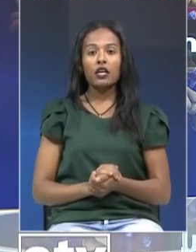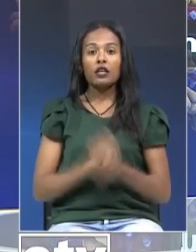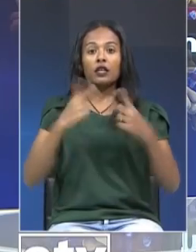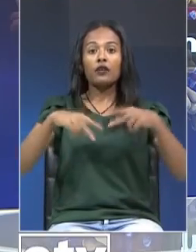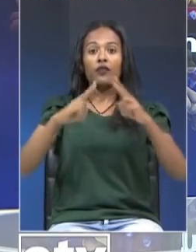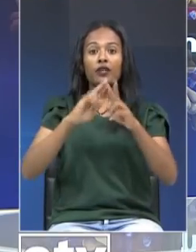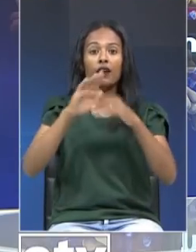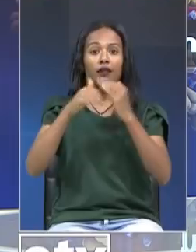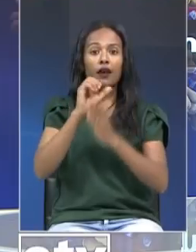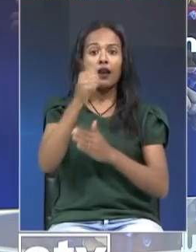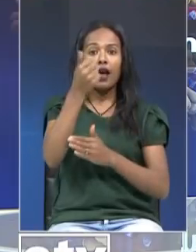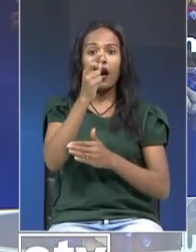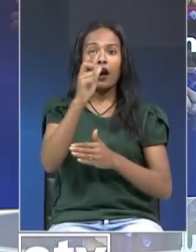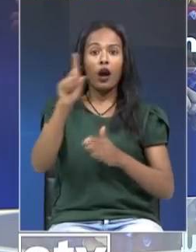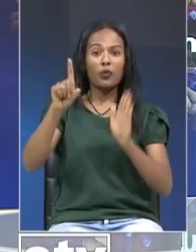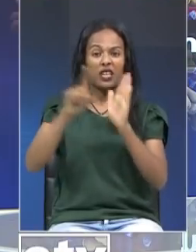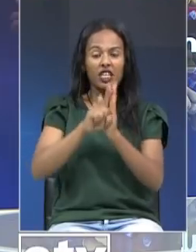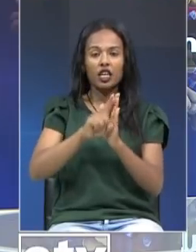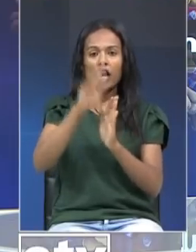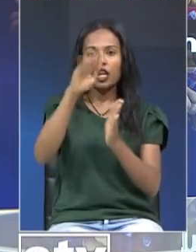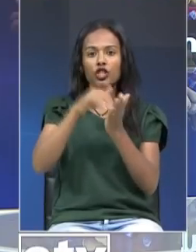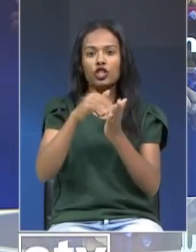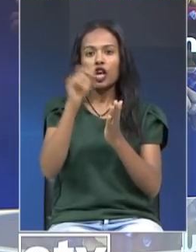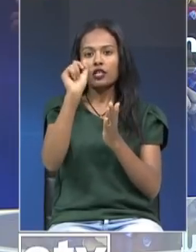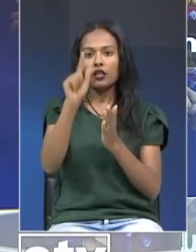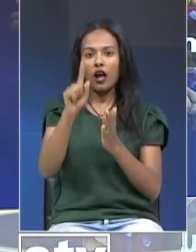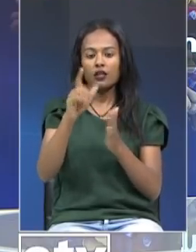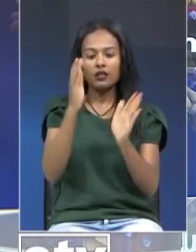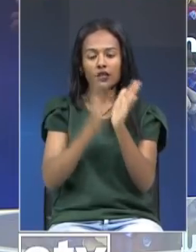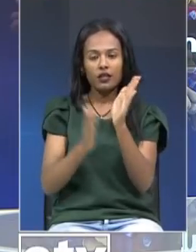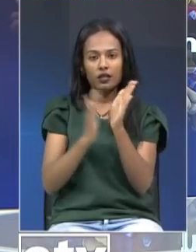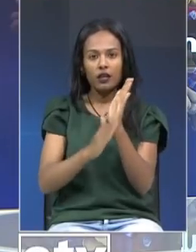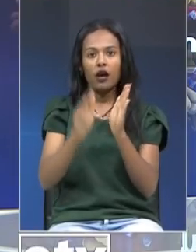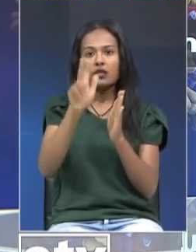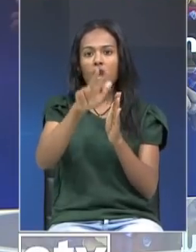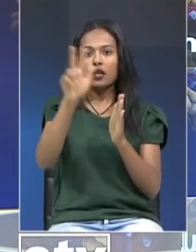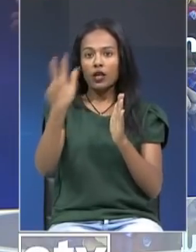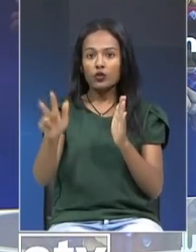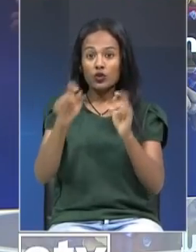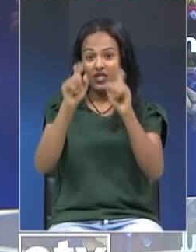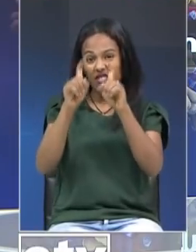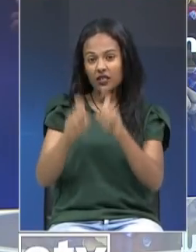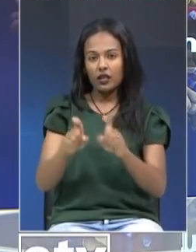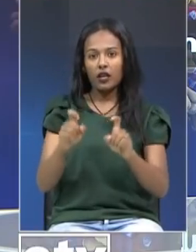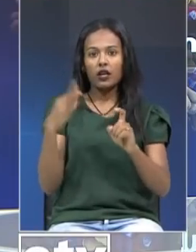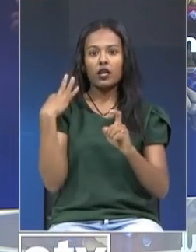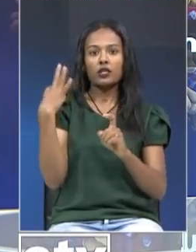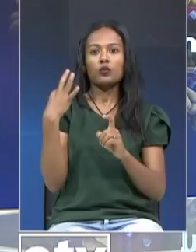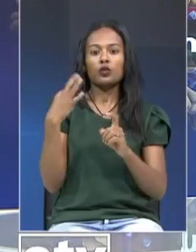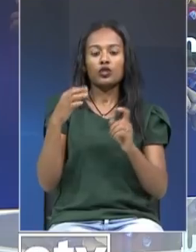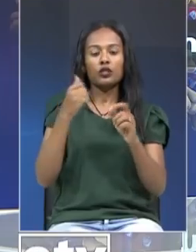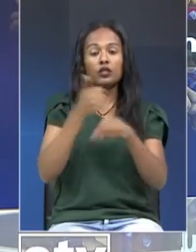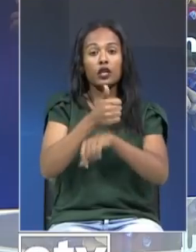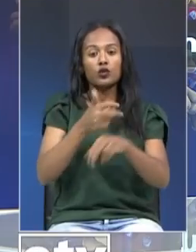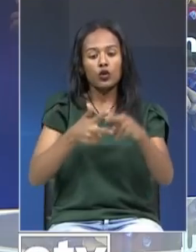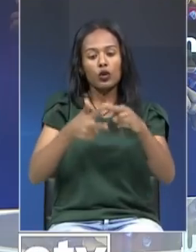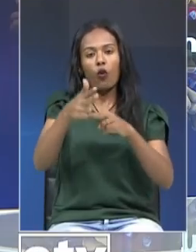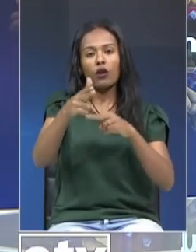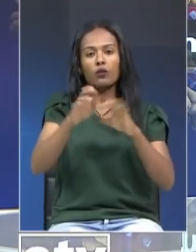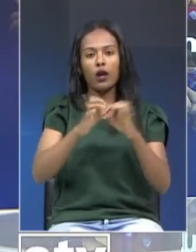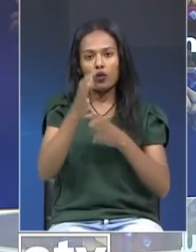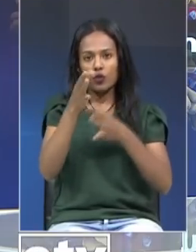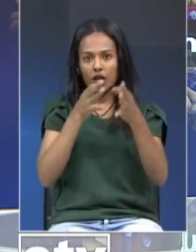የፌደራል ጠቅላይ አቃቢ ህግ ለ2011 የህግ ታራሚዎች ይቅርታ እንደዚሁም ለ33 ተጠርጣሪ ግለሰቦች ክሳቸው እንዲቋረጥ ማድረጉን